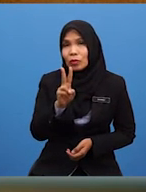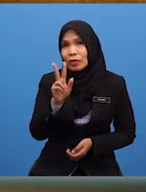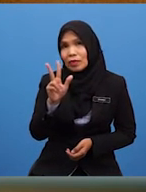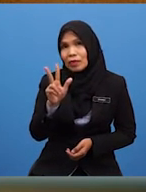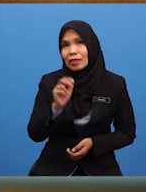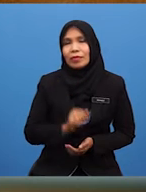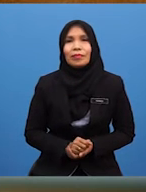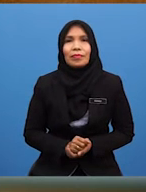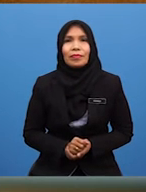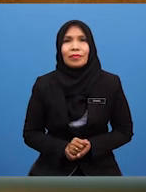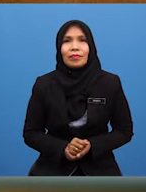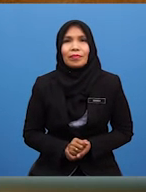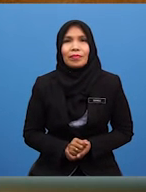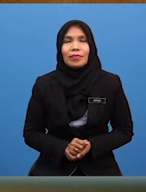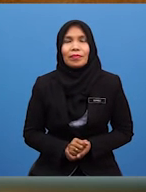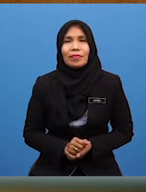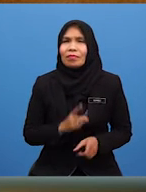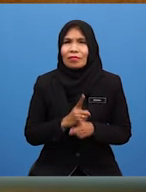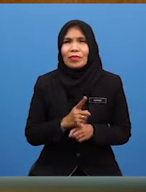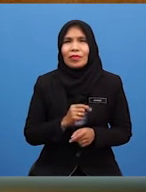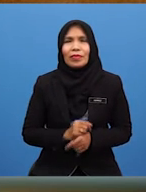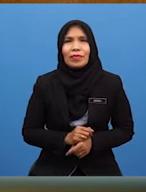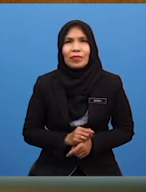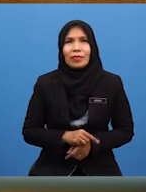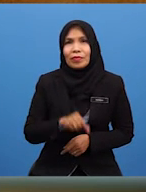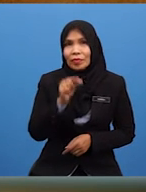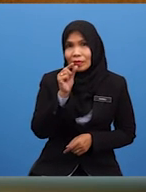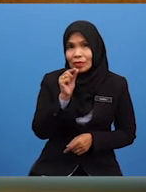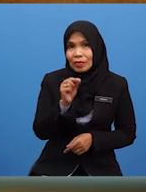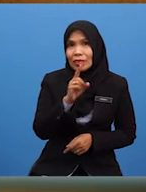1, 2, 3. Tepat sekali. Titik